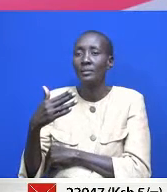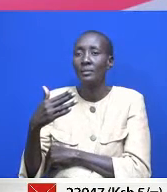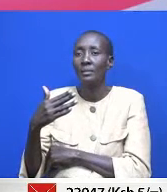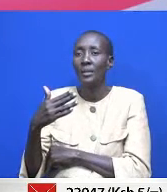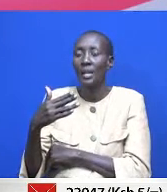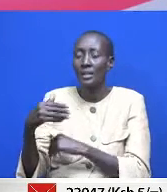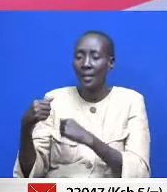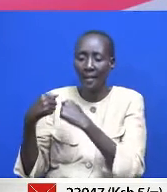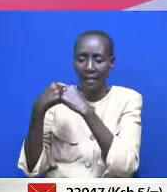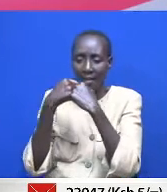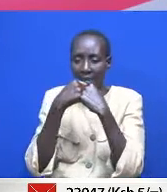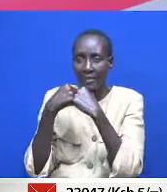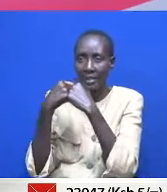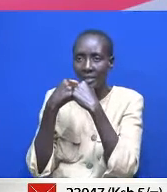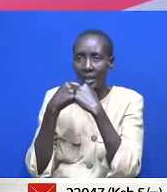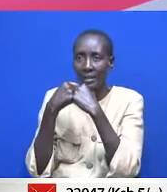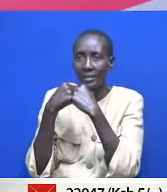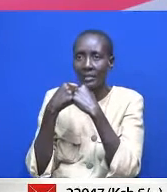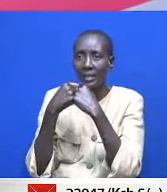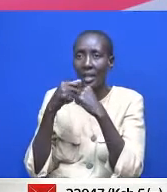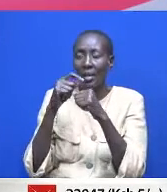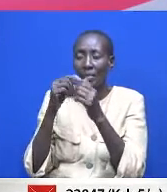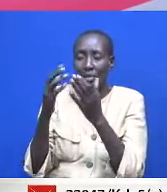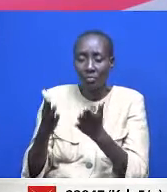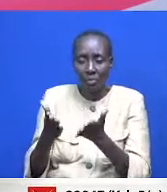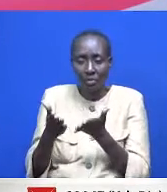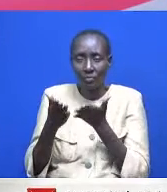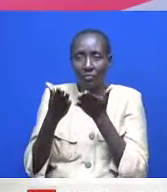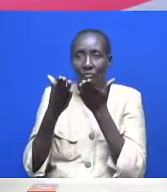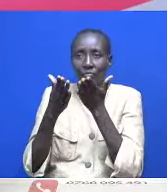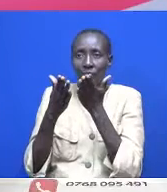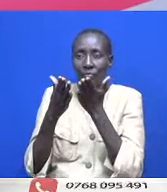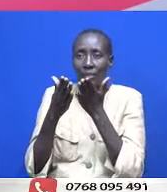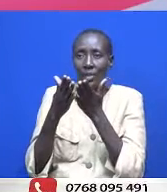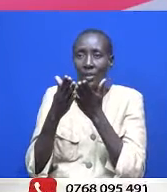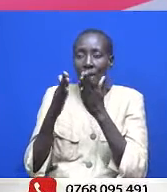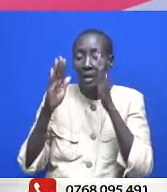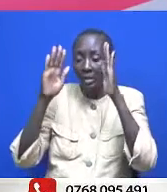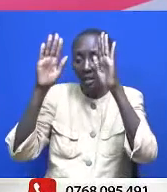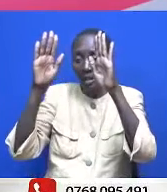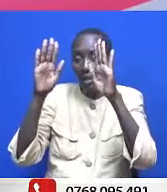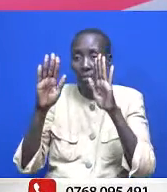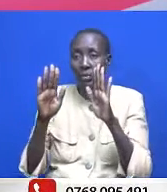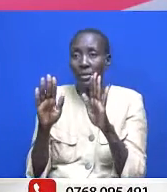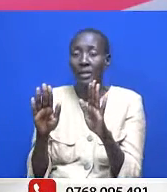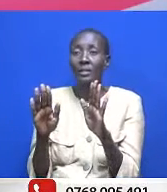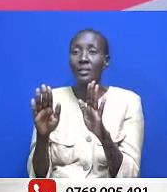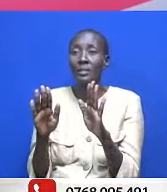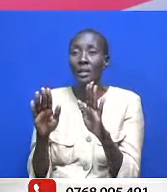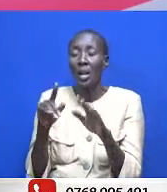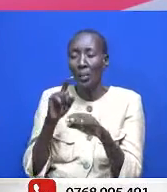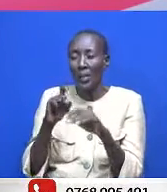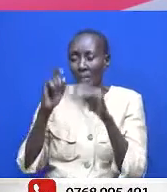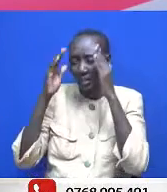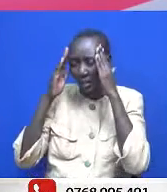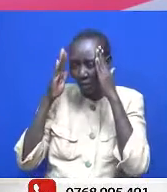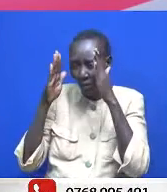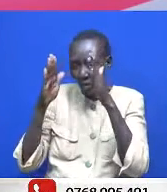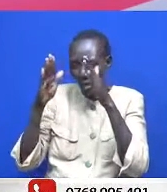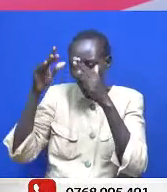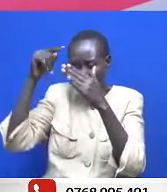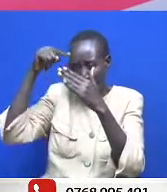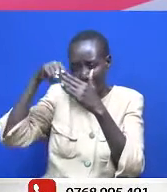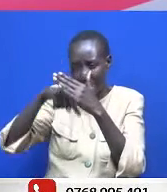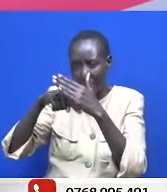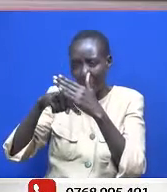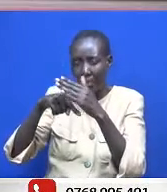majanga ningependa kuwekwa katika hali ya priority ya kuu. Priority. Unafaa kuzingatiwa sana. Kuzingatiwa sana. Vile vile baadhi